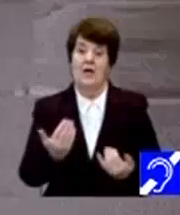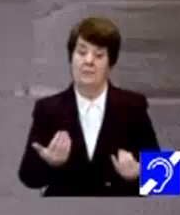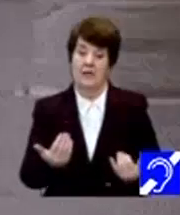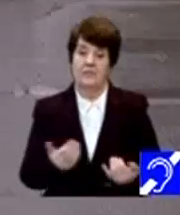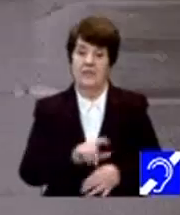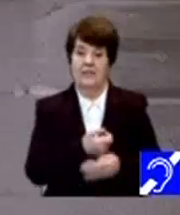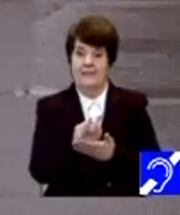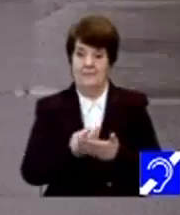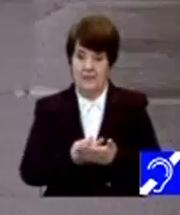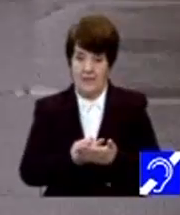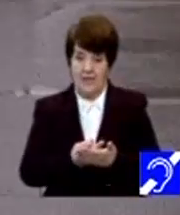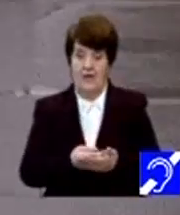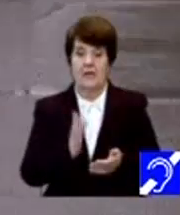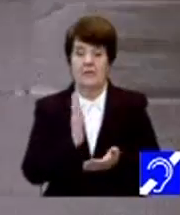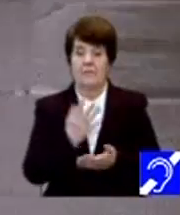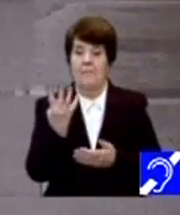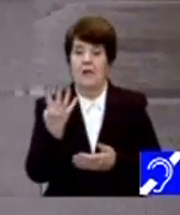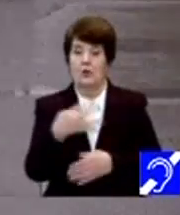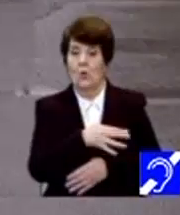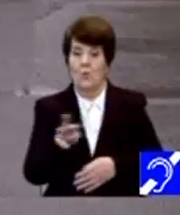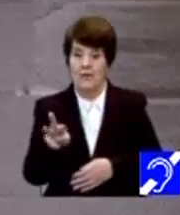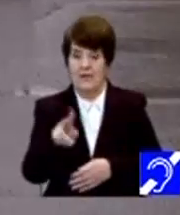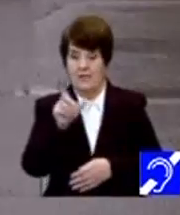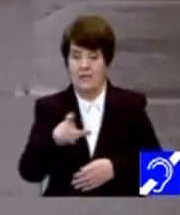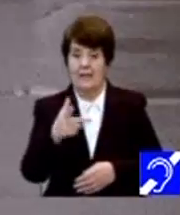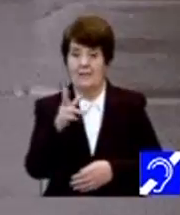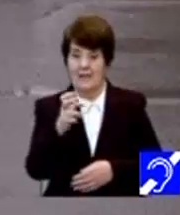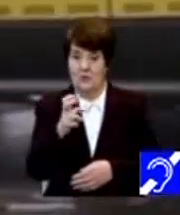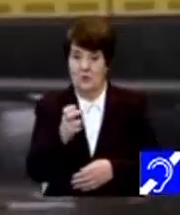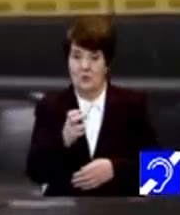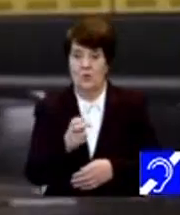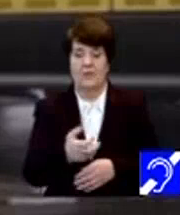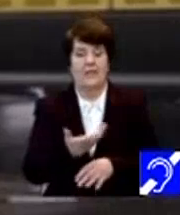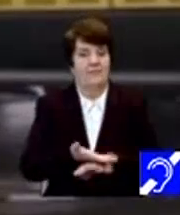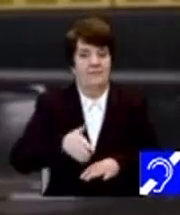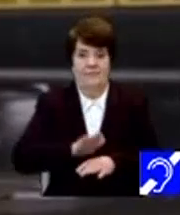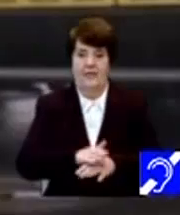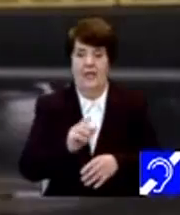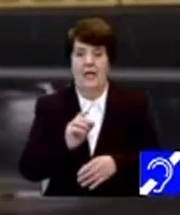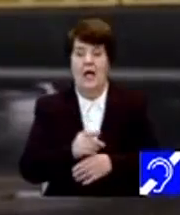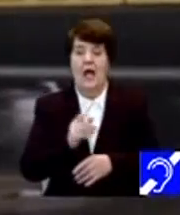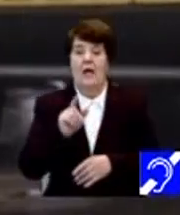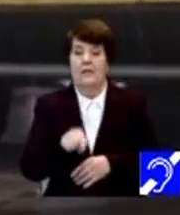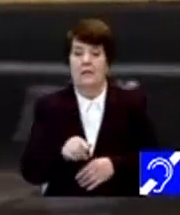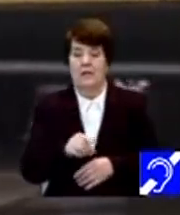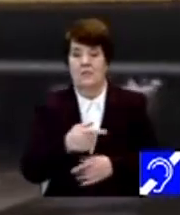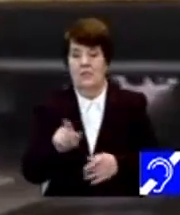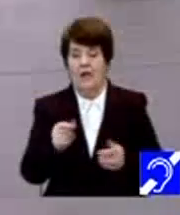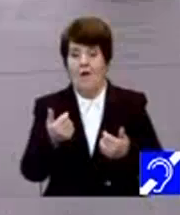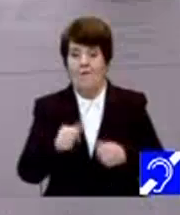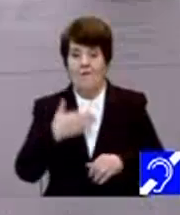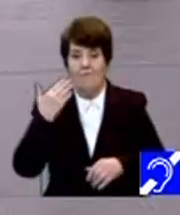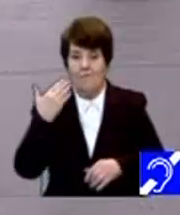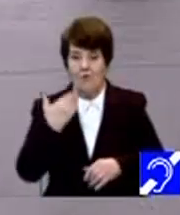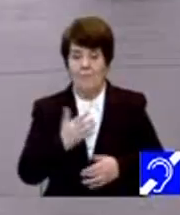virus. În prezent, în spitale sunt internați aproape 4000 de pacienți, dintre care 300 sunt în stare extrem de gravă. Peste 9000